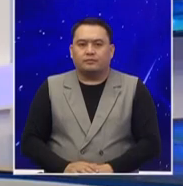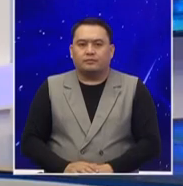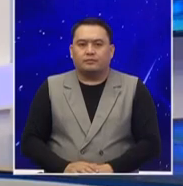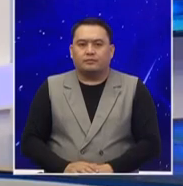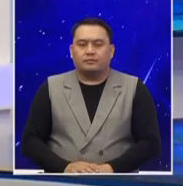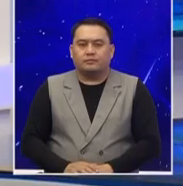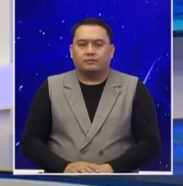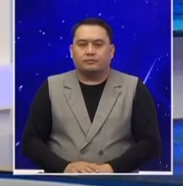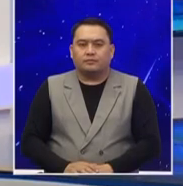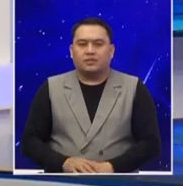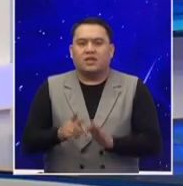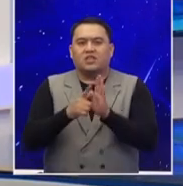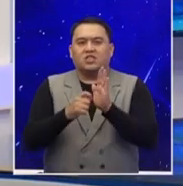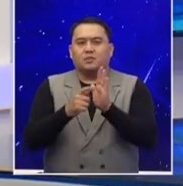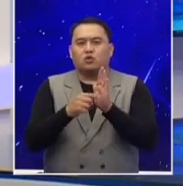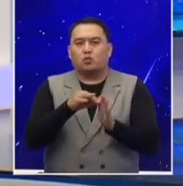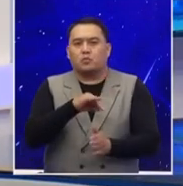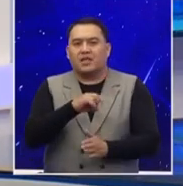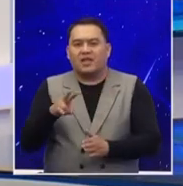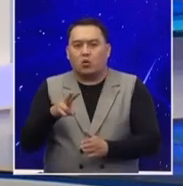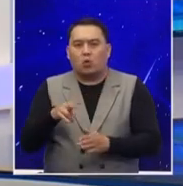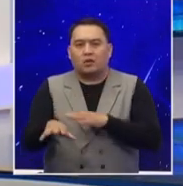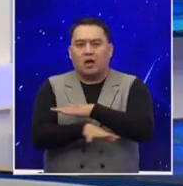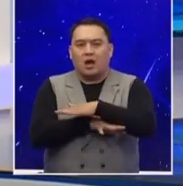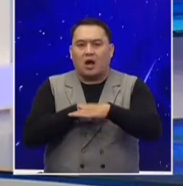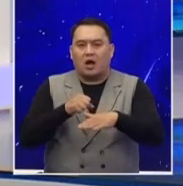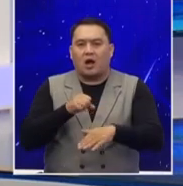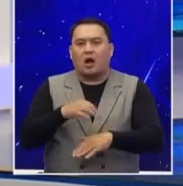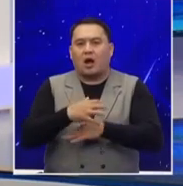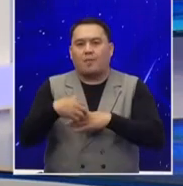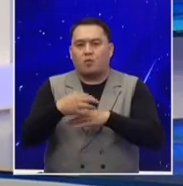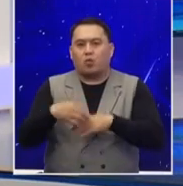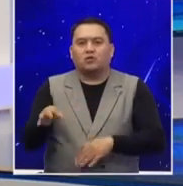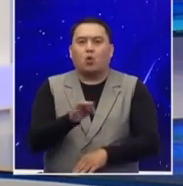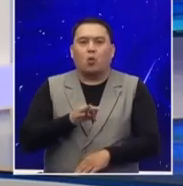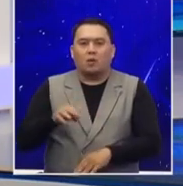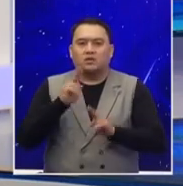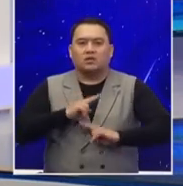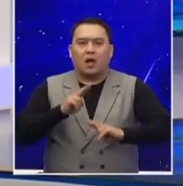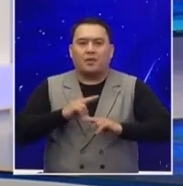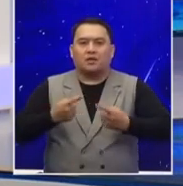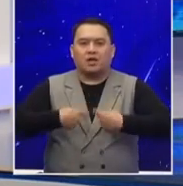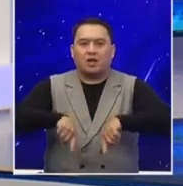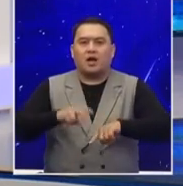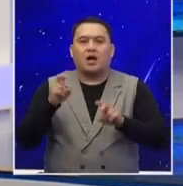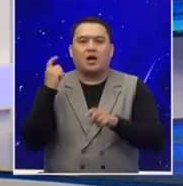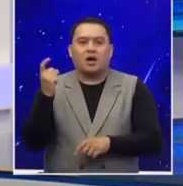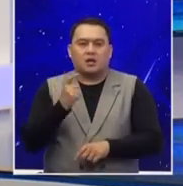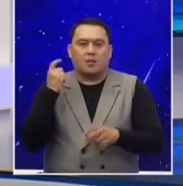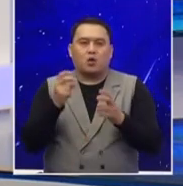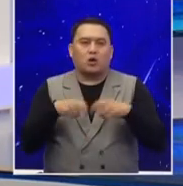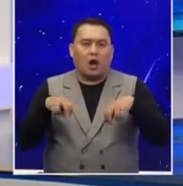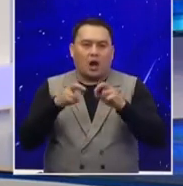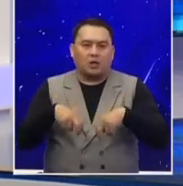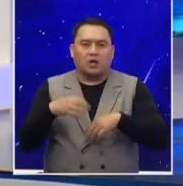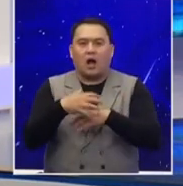В краже 700 миллионов тенге подозревают чиновницу из Акмолинской области. Сотрудниками Департамента экономических расследований